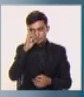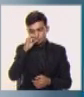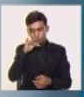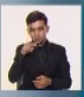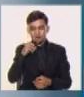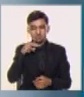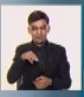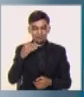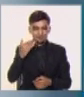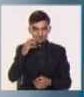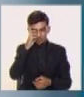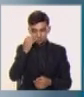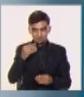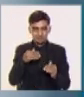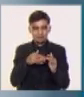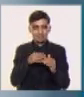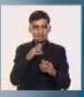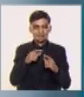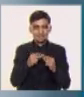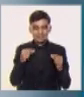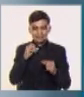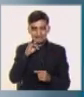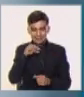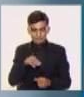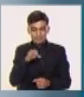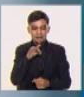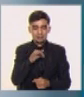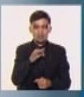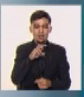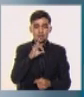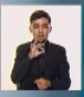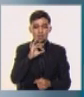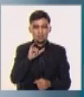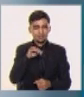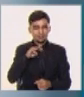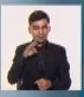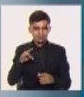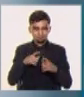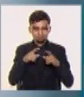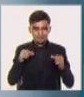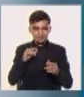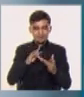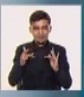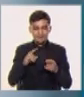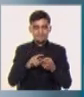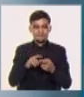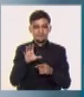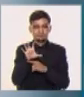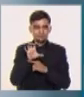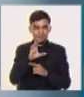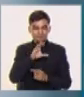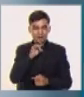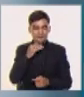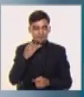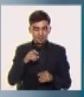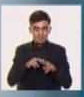приобретены сим-карты и роутеры. В эти дни сим-карты и роутеры уже выдаются детям. Кроме того,